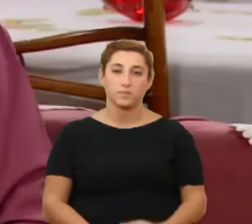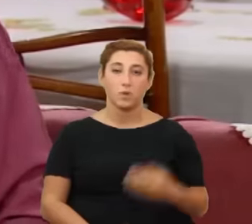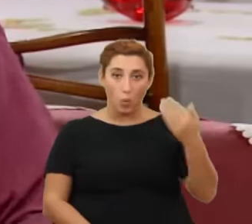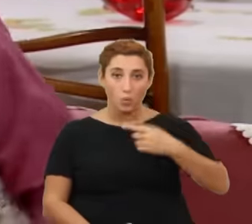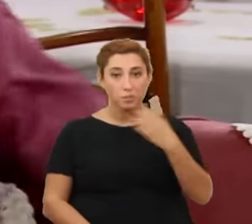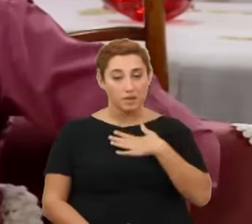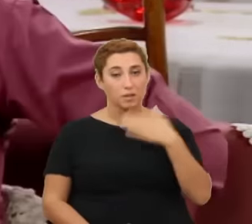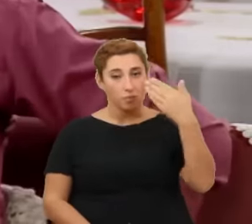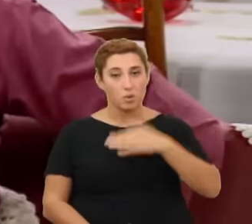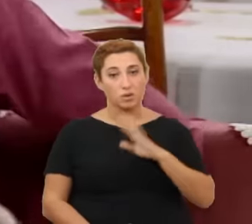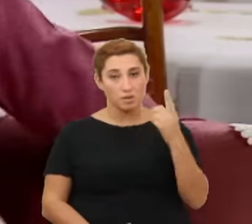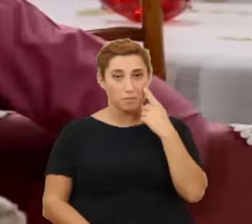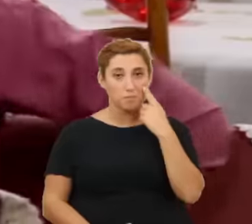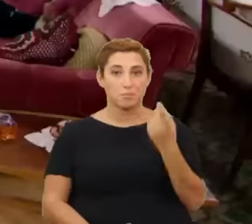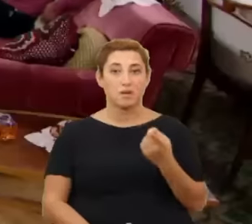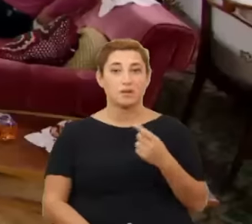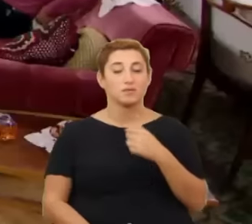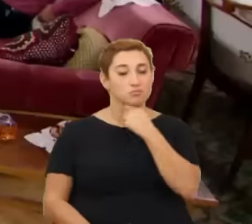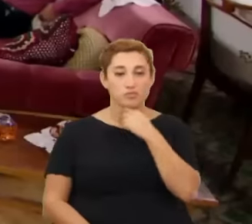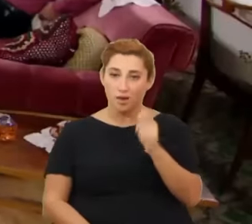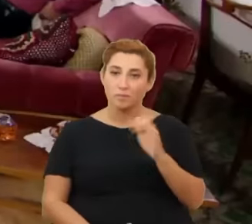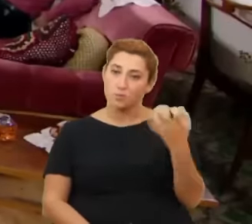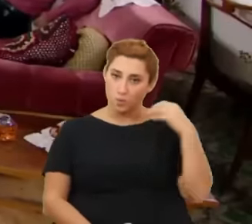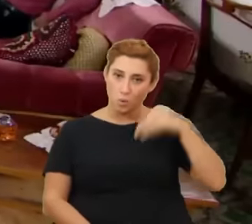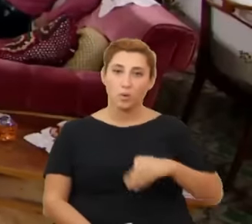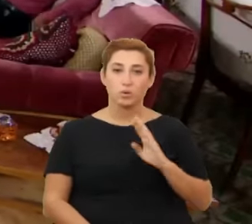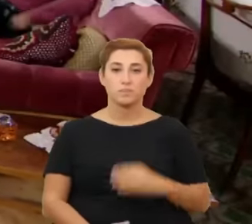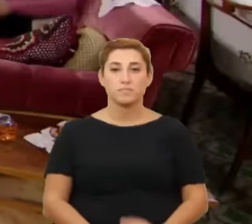Koyduk işte. Bir denem koyduk işte arkamızda. Bak kadamı da aldın. Koyduk işte. Bunu buraya.